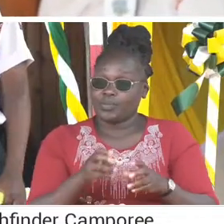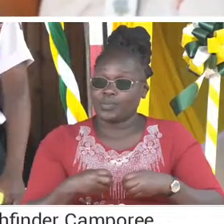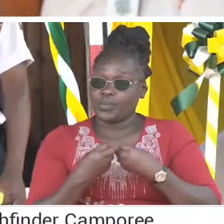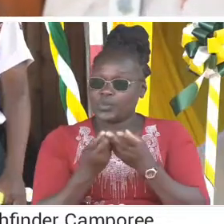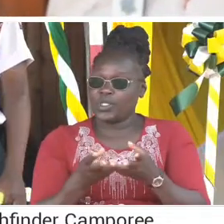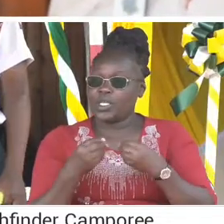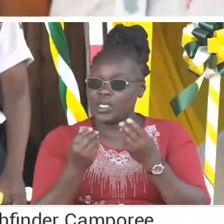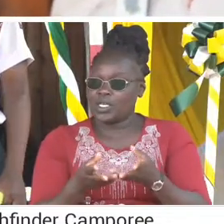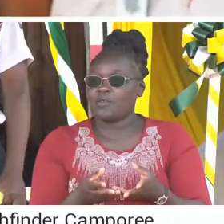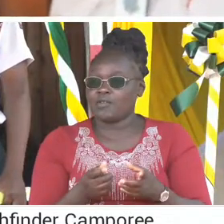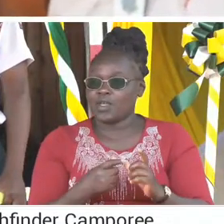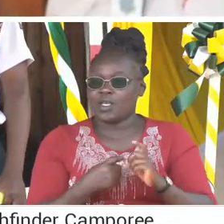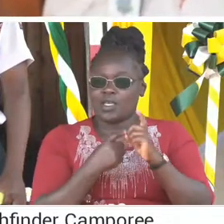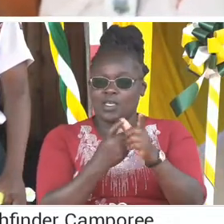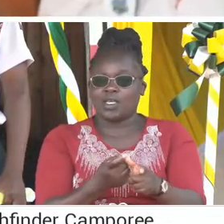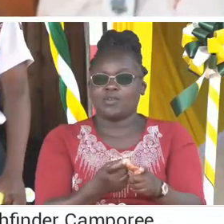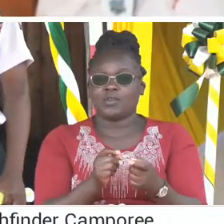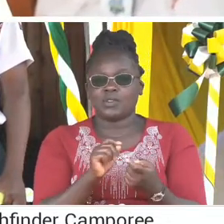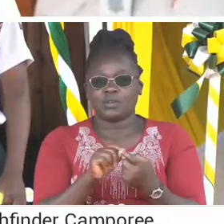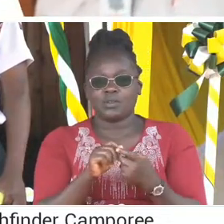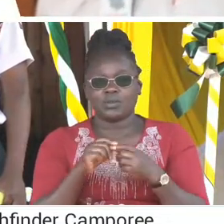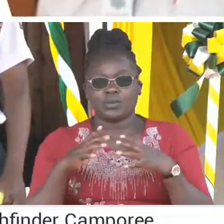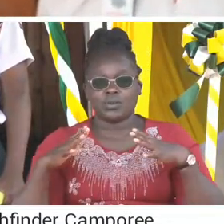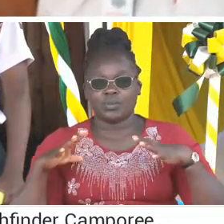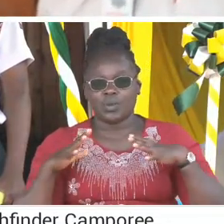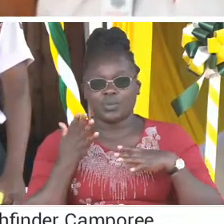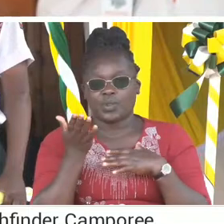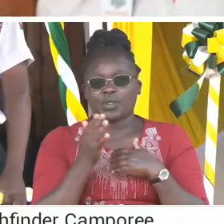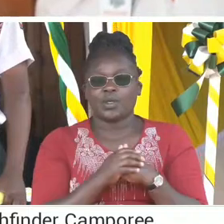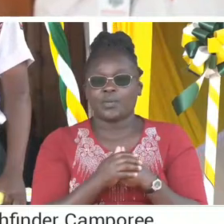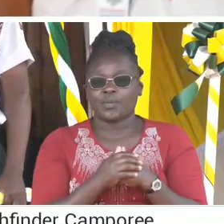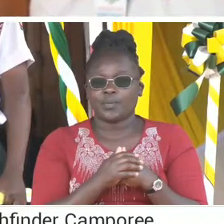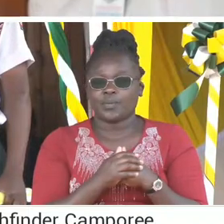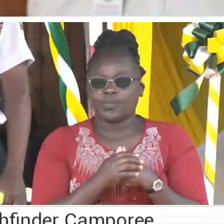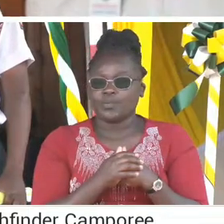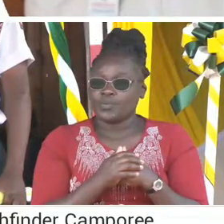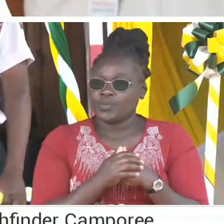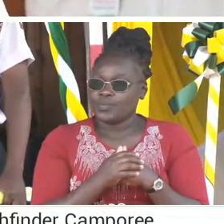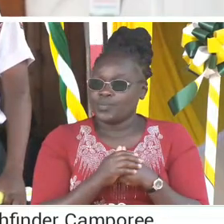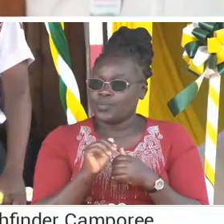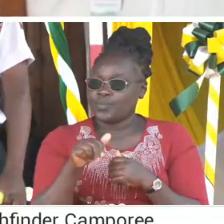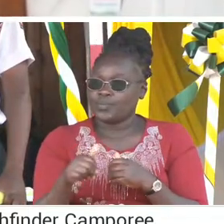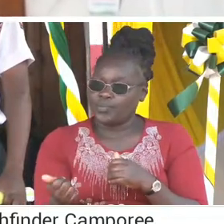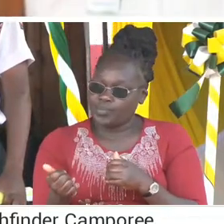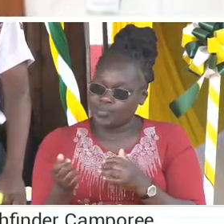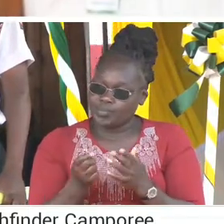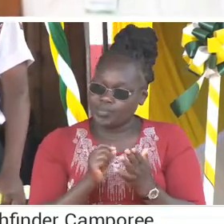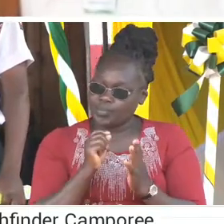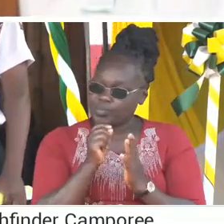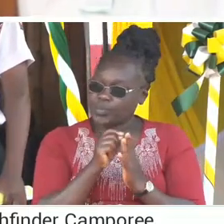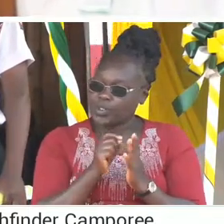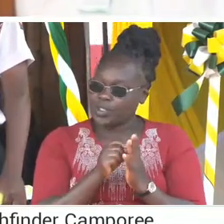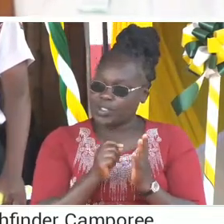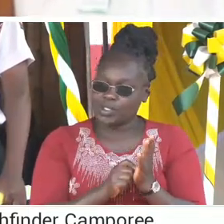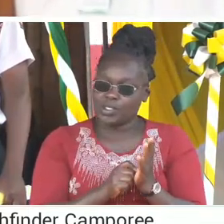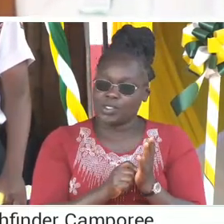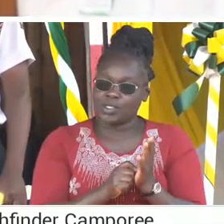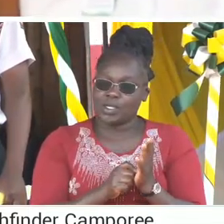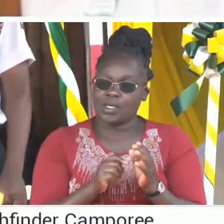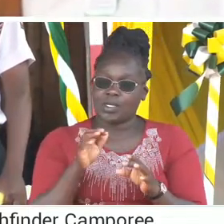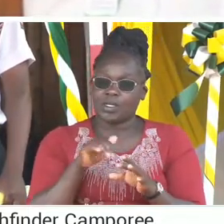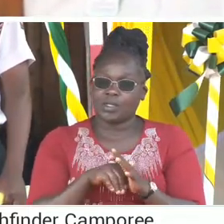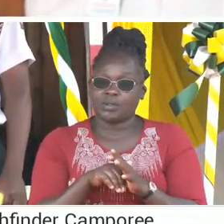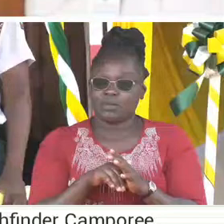siku. Waliochangia ni miongoni mwa waliosajili katika Camporee hiyo ya West Rift Valley